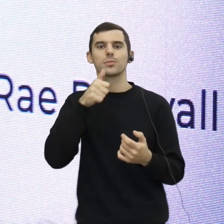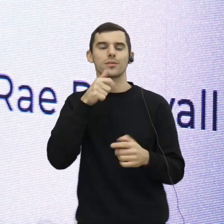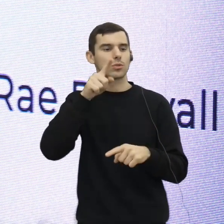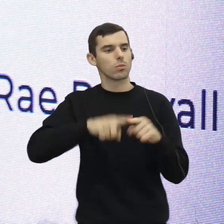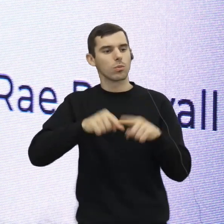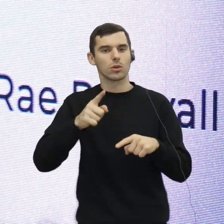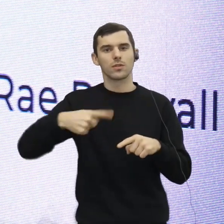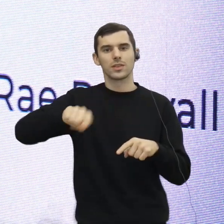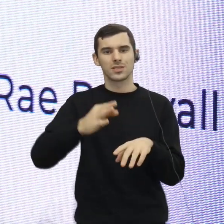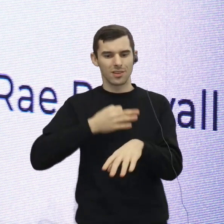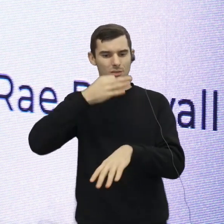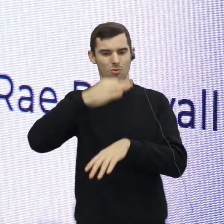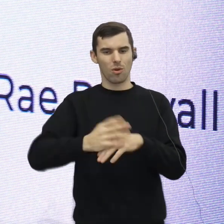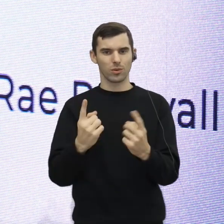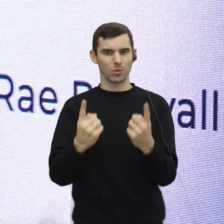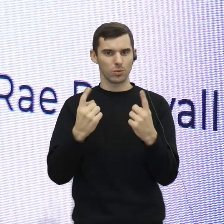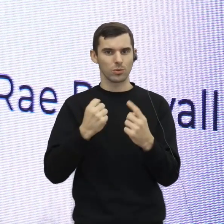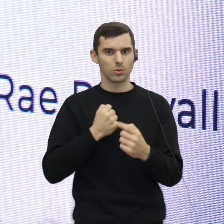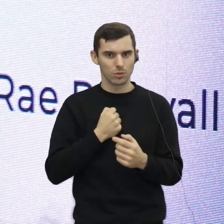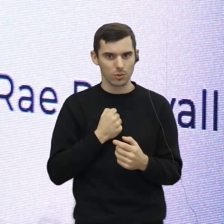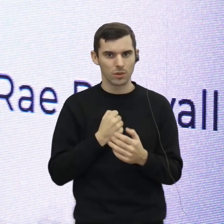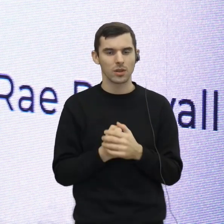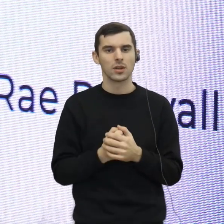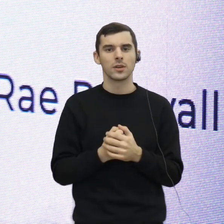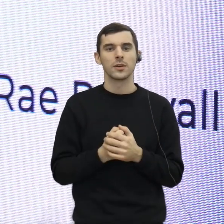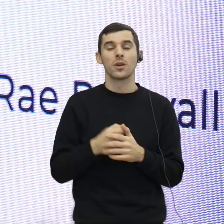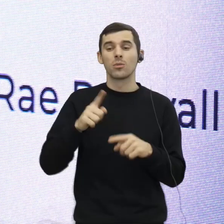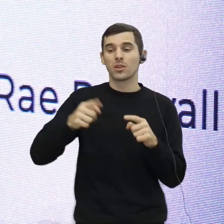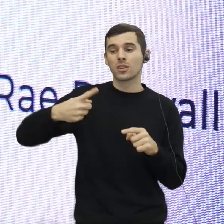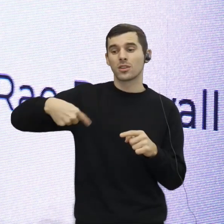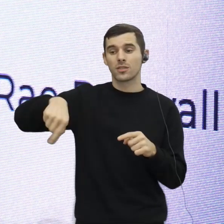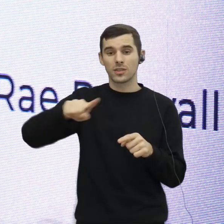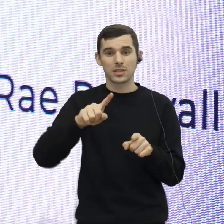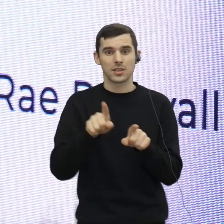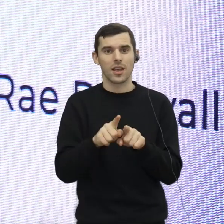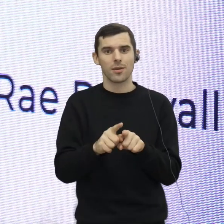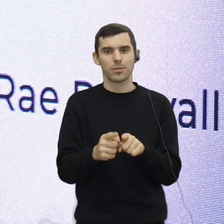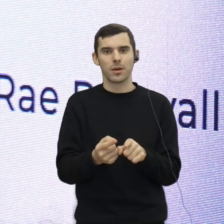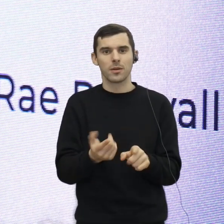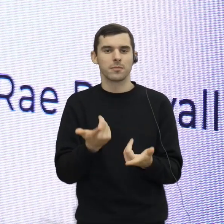politikai, kurie naudojasi trans žmonėmis kaip kažkokiais atpirkimo ožiais, kad